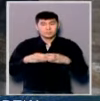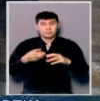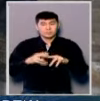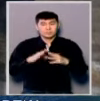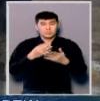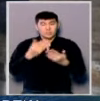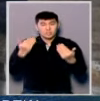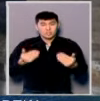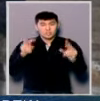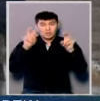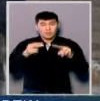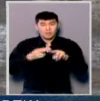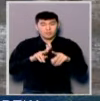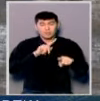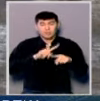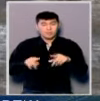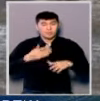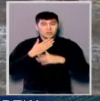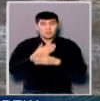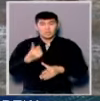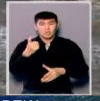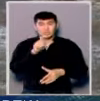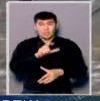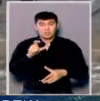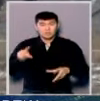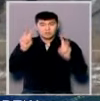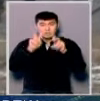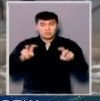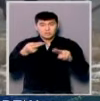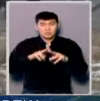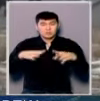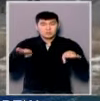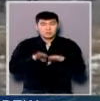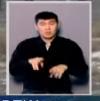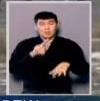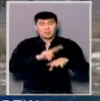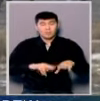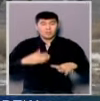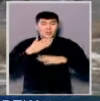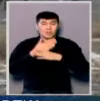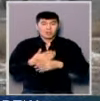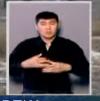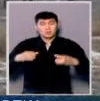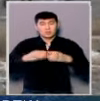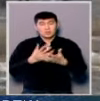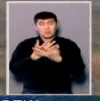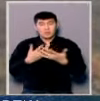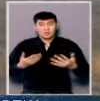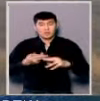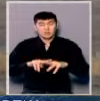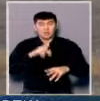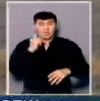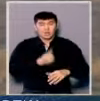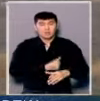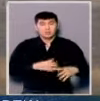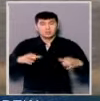учреждения. Сейчас в поисках задействованы более 100 человек, включая волонтеров, сотрудников полиции, спасателей, кинологов, солдат